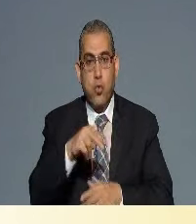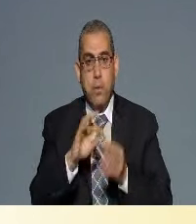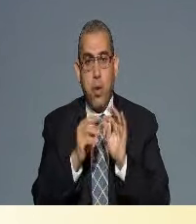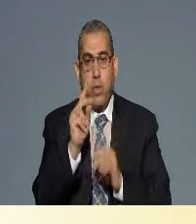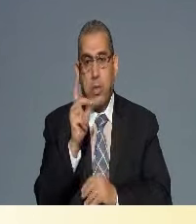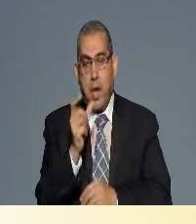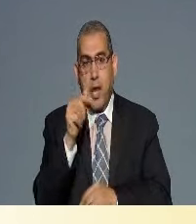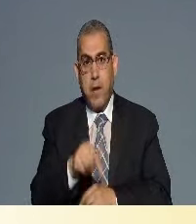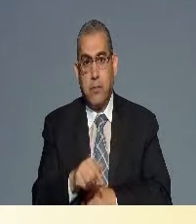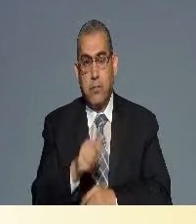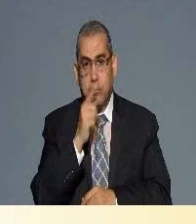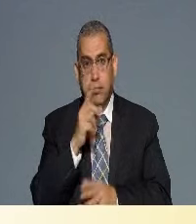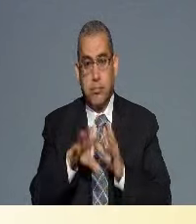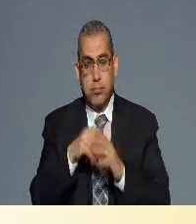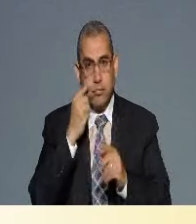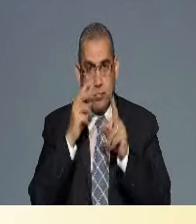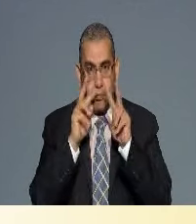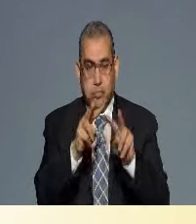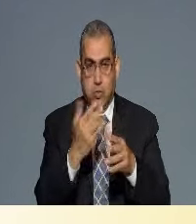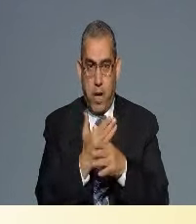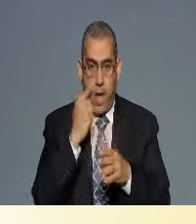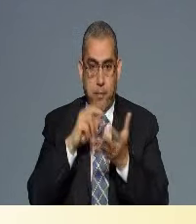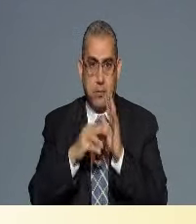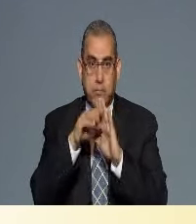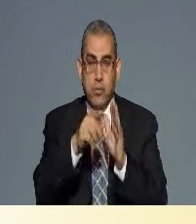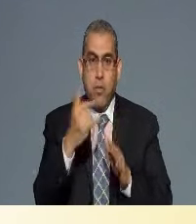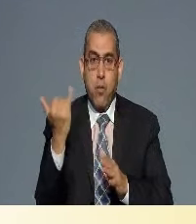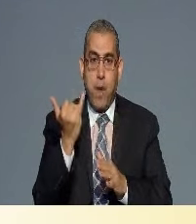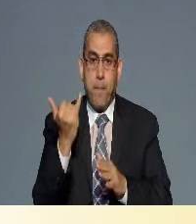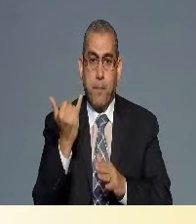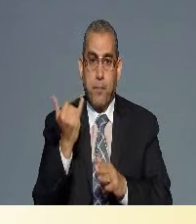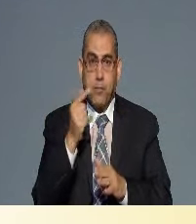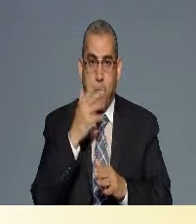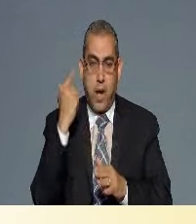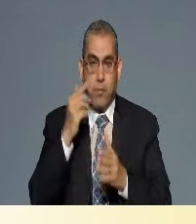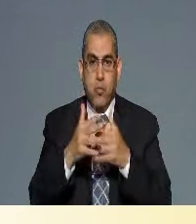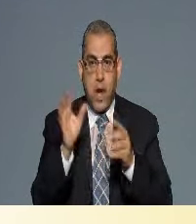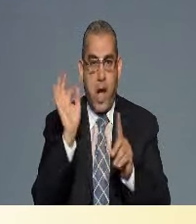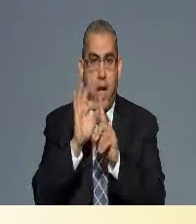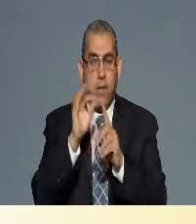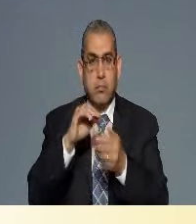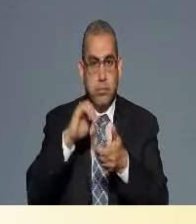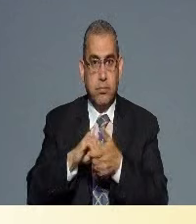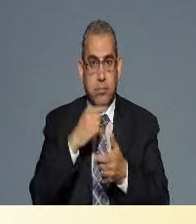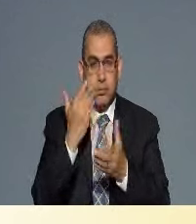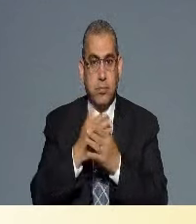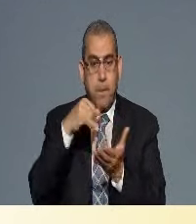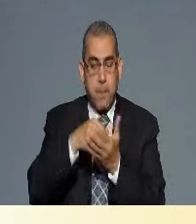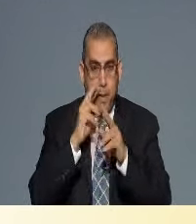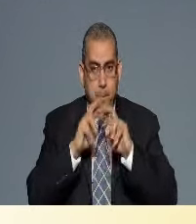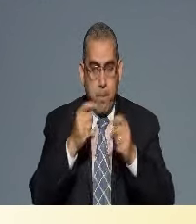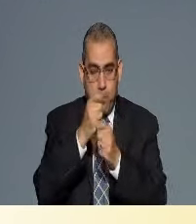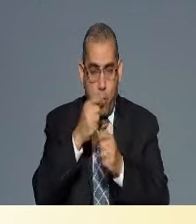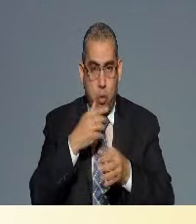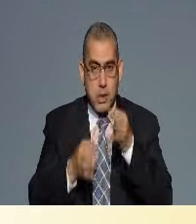إحنا بنلقي الضوء على حتة معينة بعد يعني بالتواصل دائما ومراكز البحوث الزراعية ووزارة